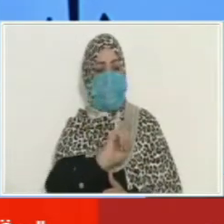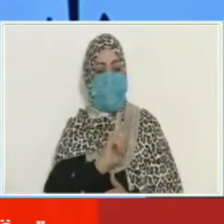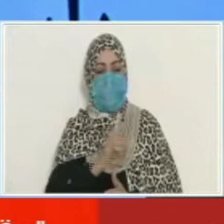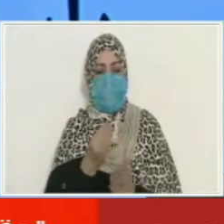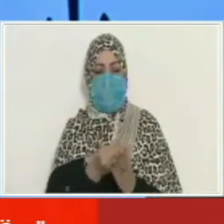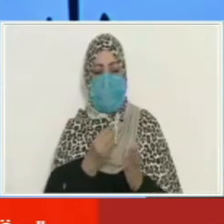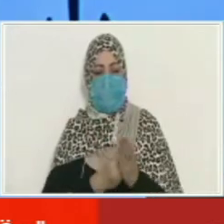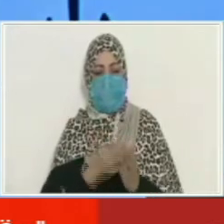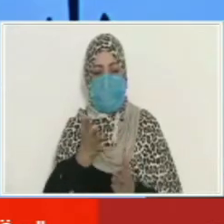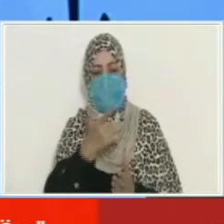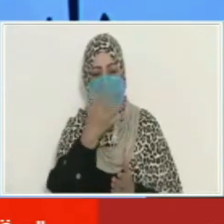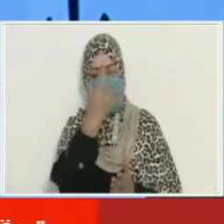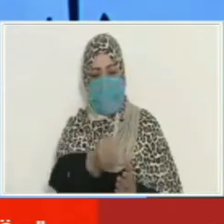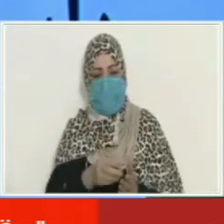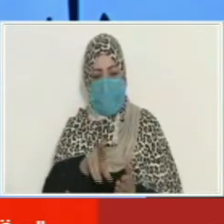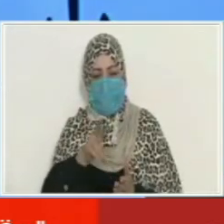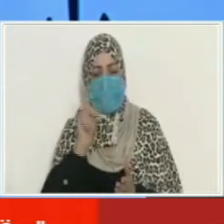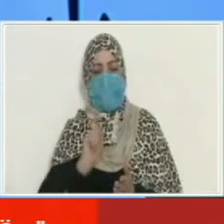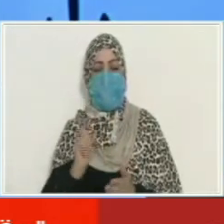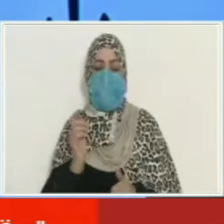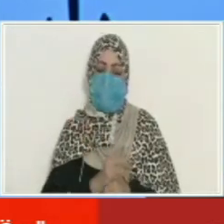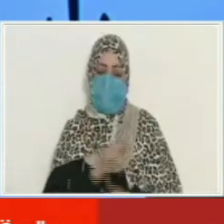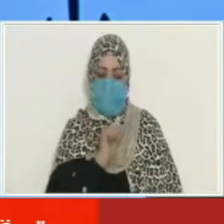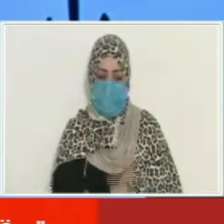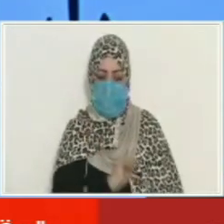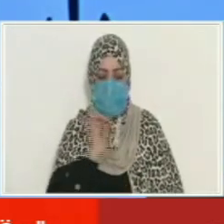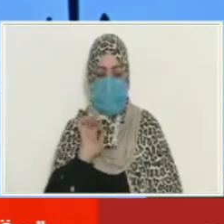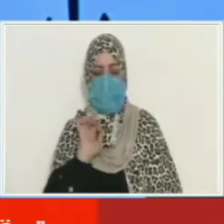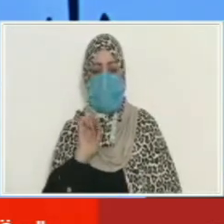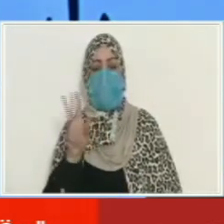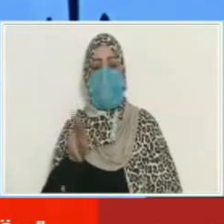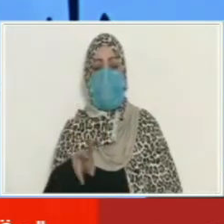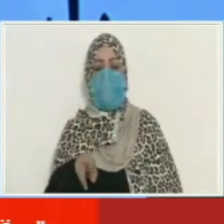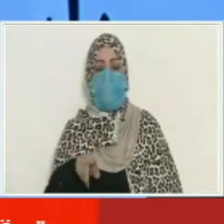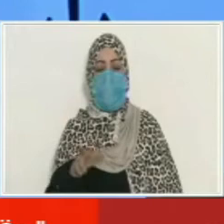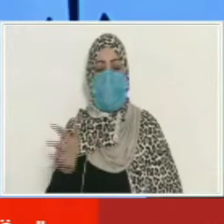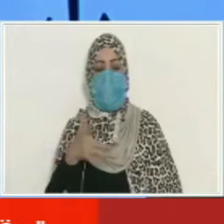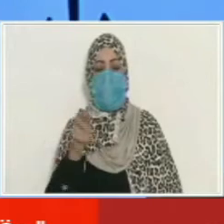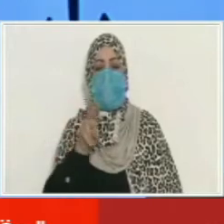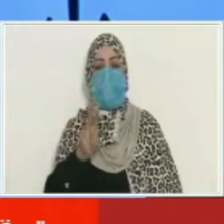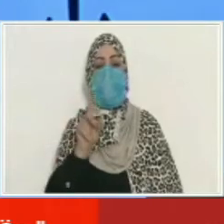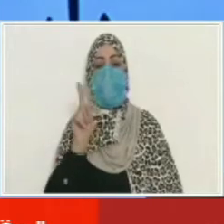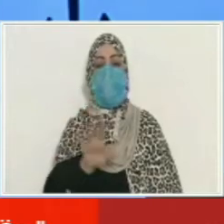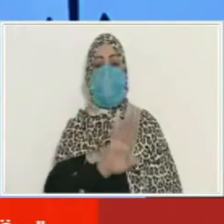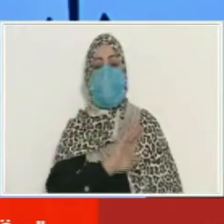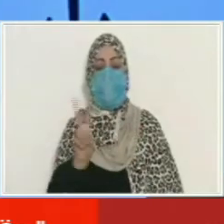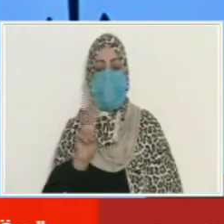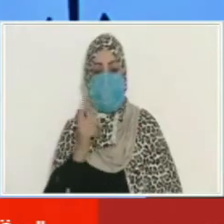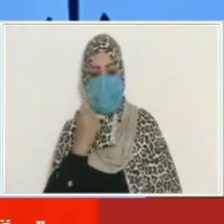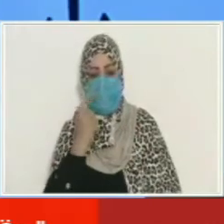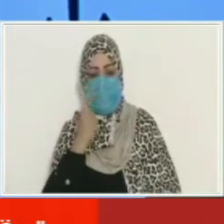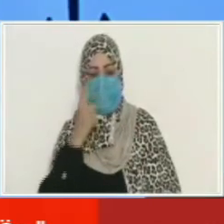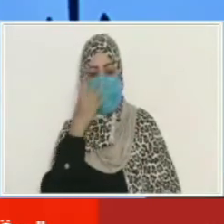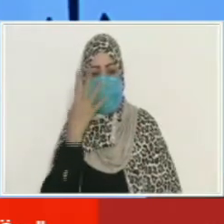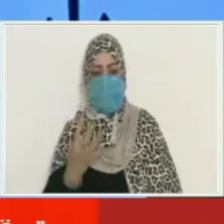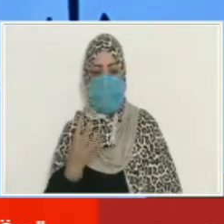الربع وابني الأخ لهما ثلاثة أرباع، عليهم أن يقسموا التركة فيما بينهم على هذه الصيغة. مسألة أن كتب